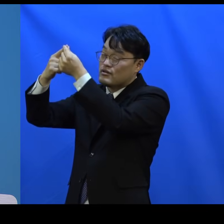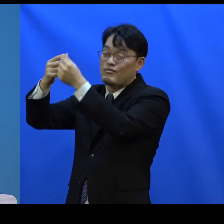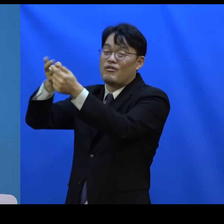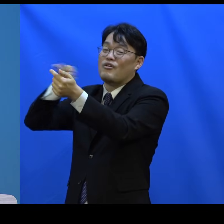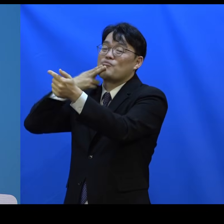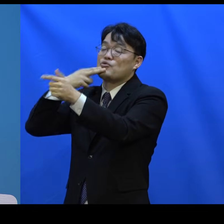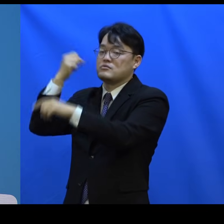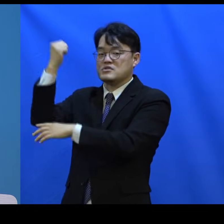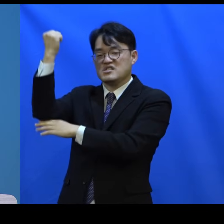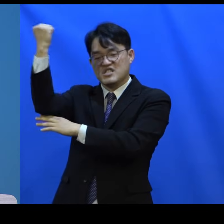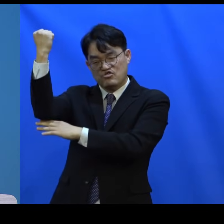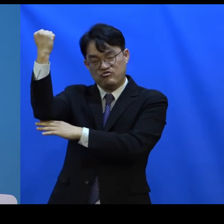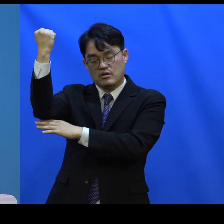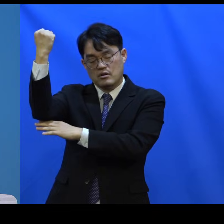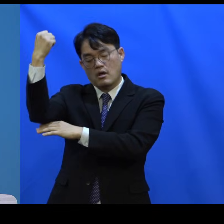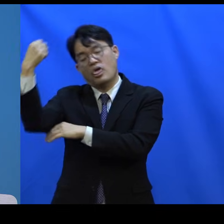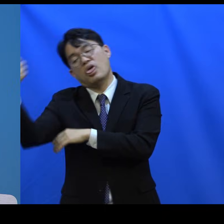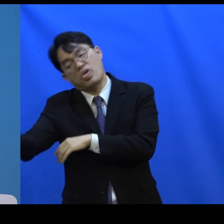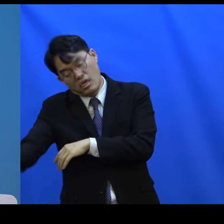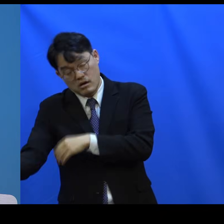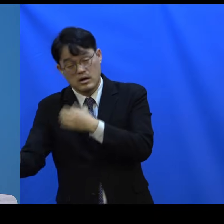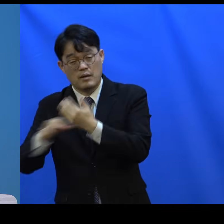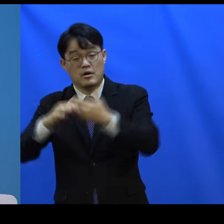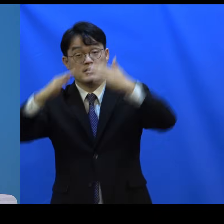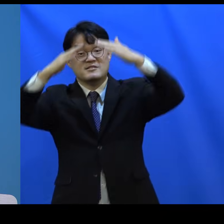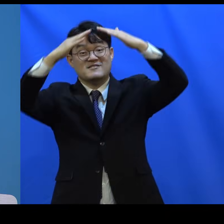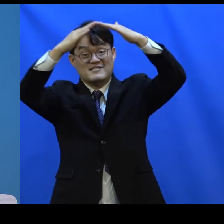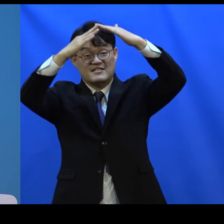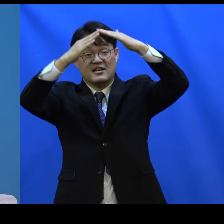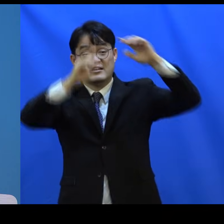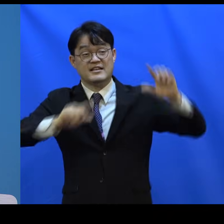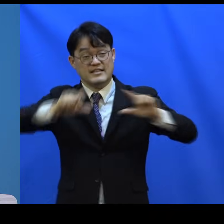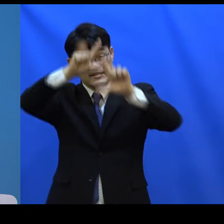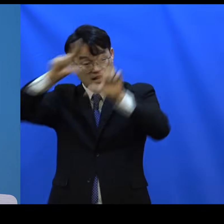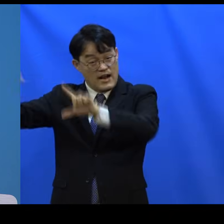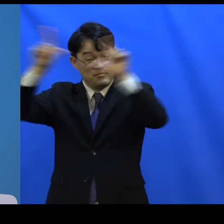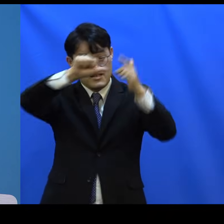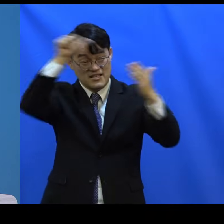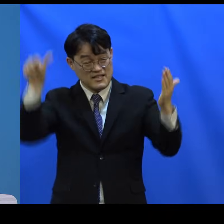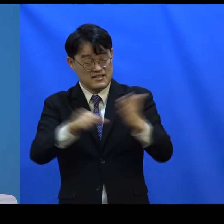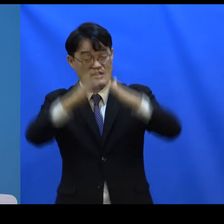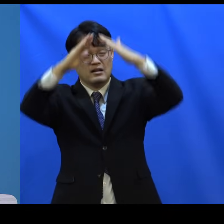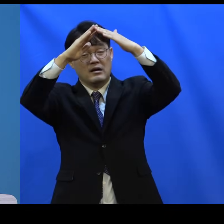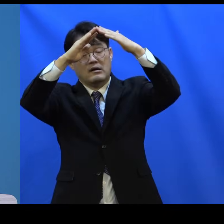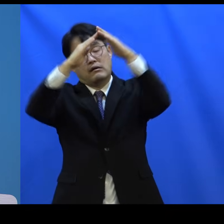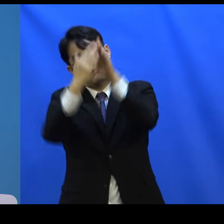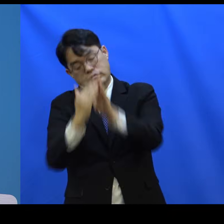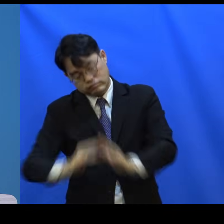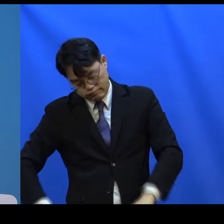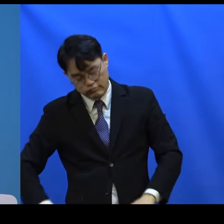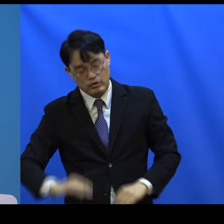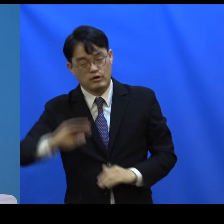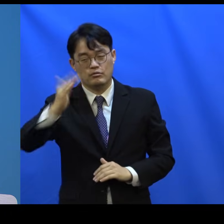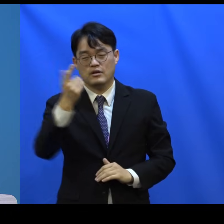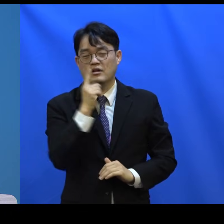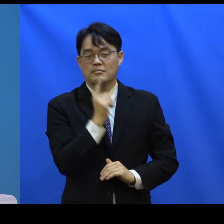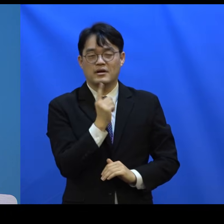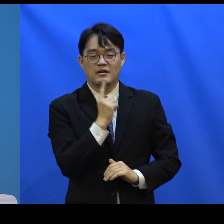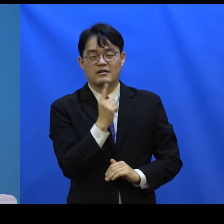와르르 무너져요. 그러나 하나님을 온전히 최고의 분으로 프라이오리티를 지키고 그분을 예배하고